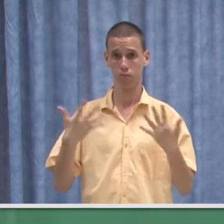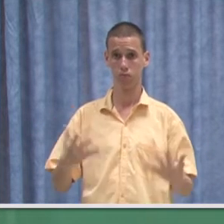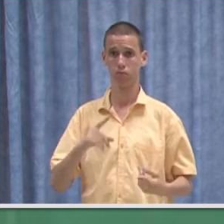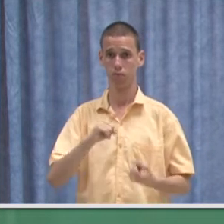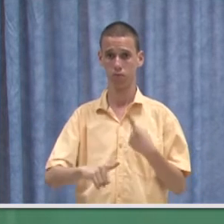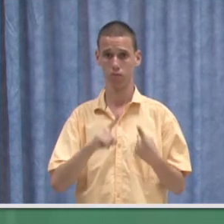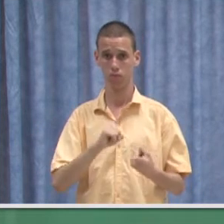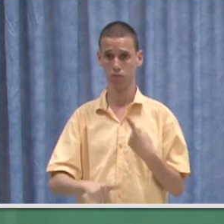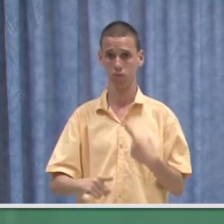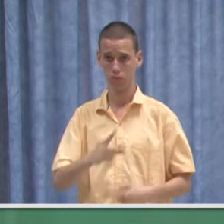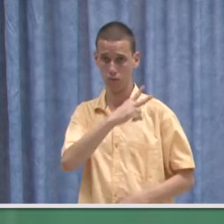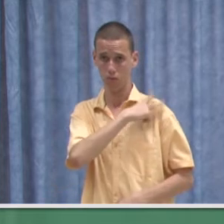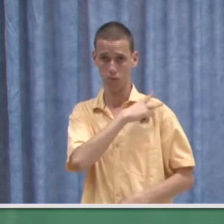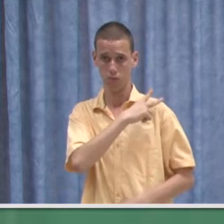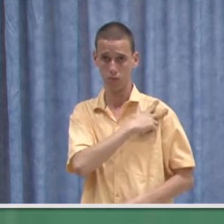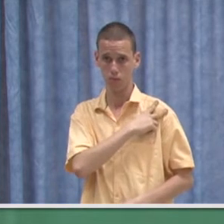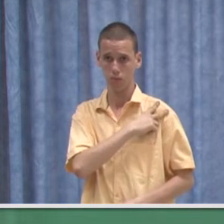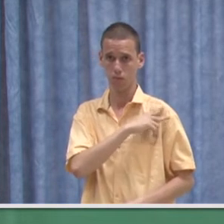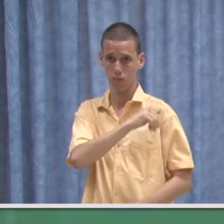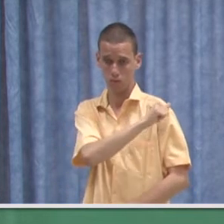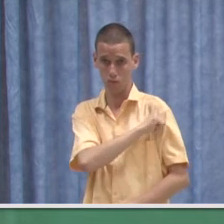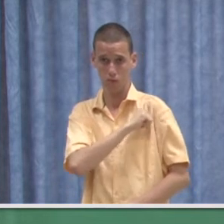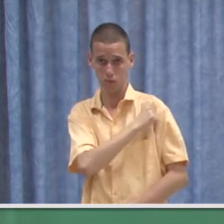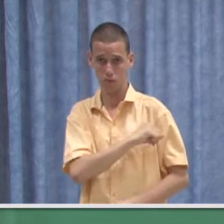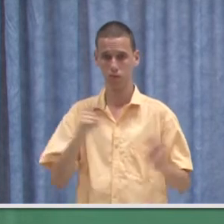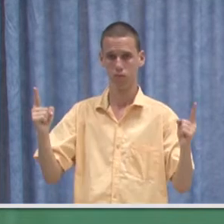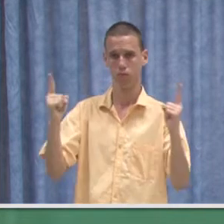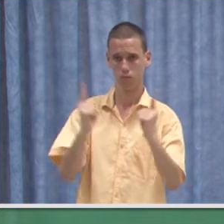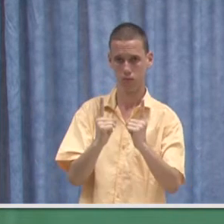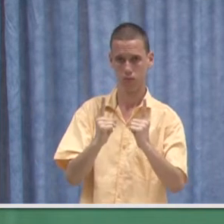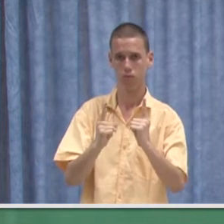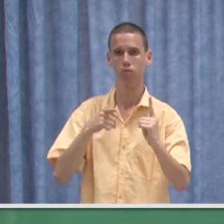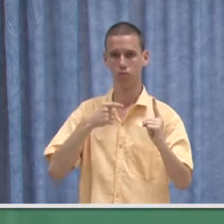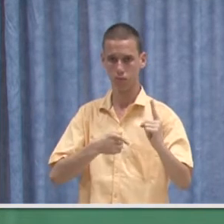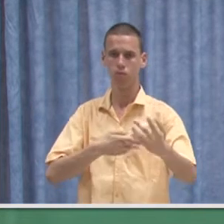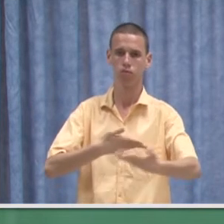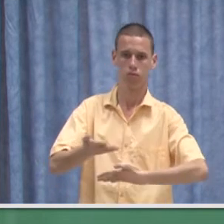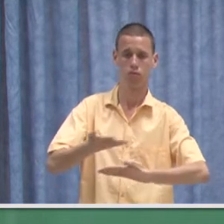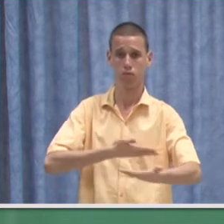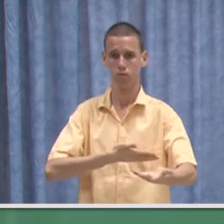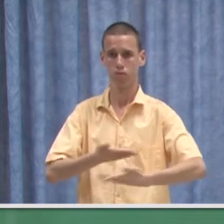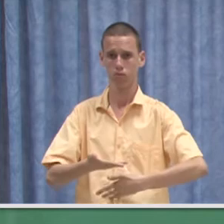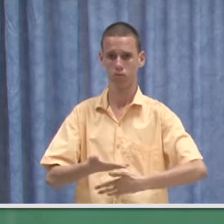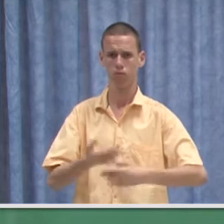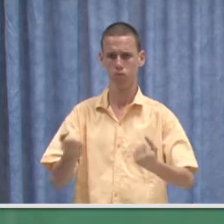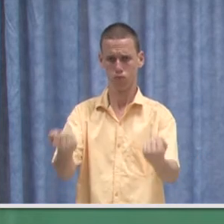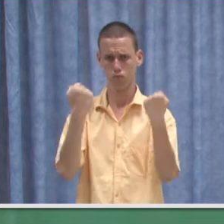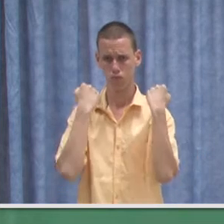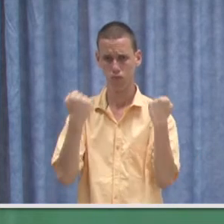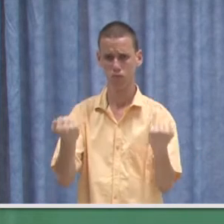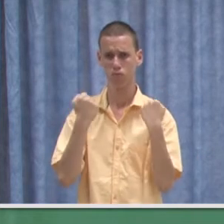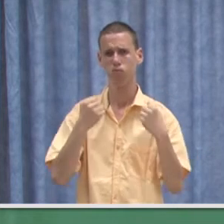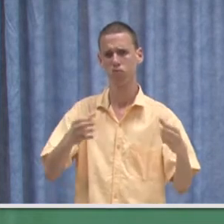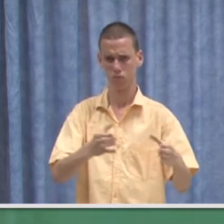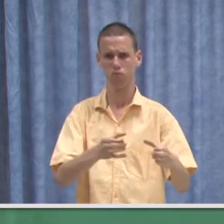santé, à faire rencontre avec d'autres. À cause de ça, pas une quantité de Jim dans le pays, nous avons fait dans l'attention